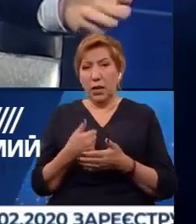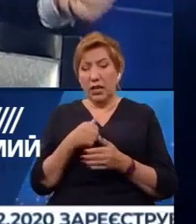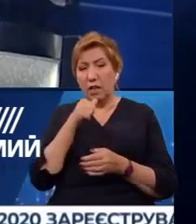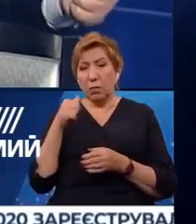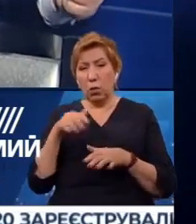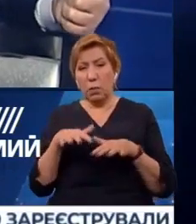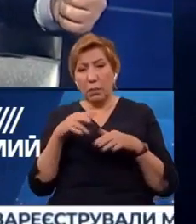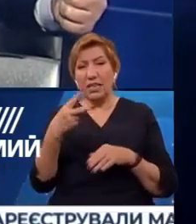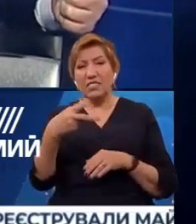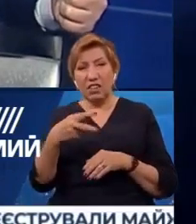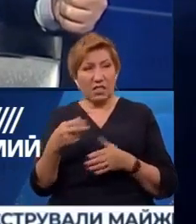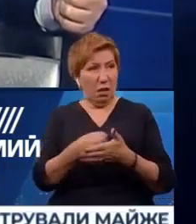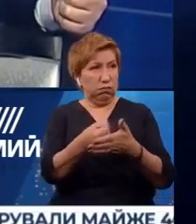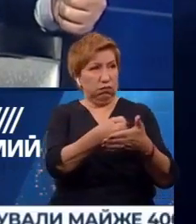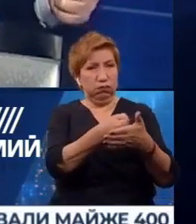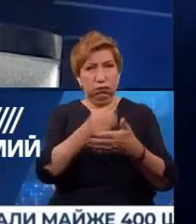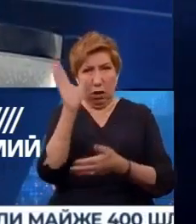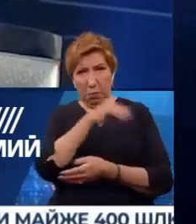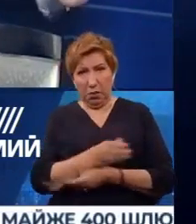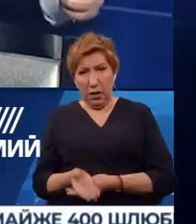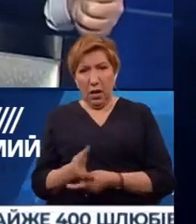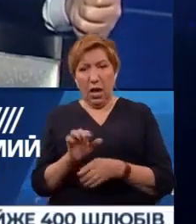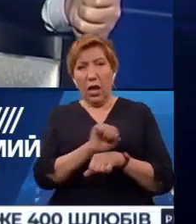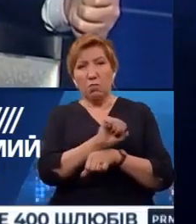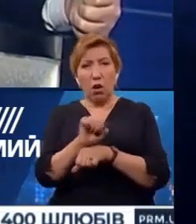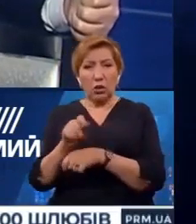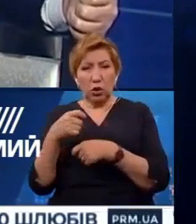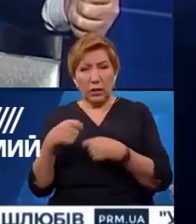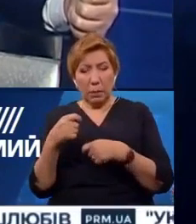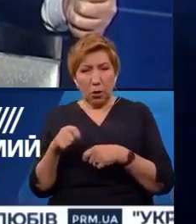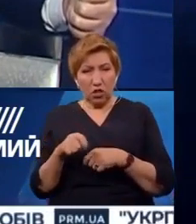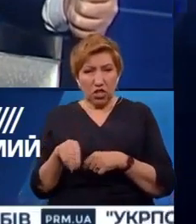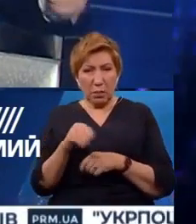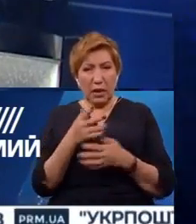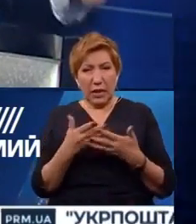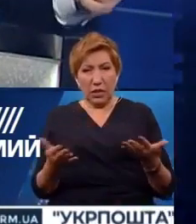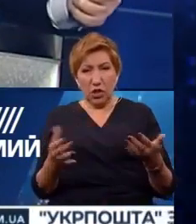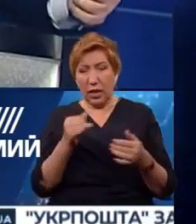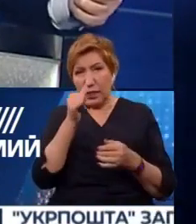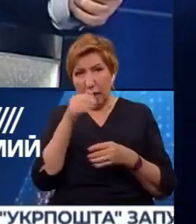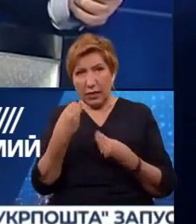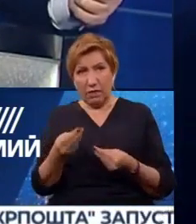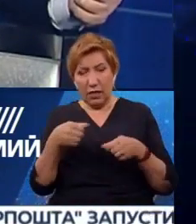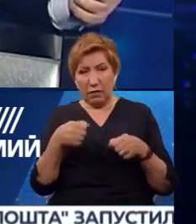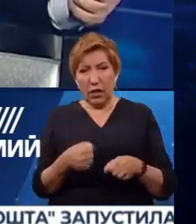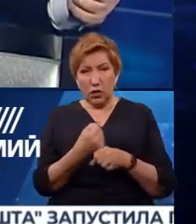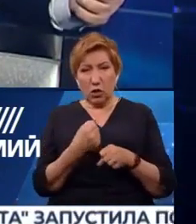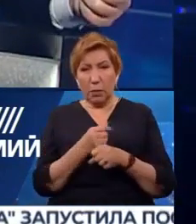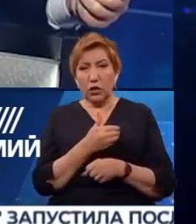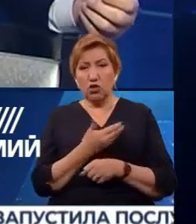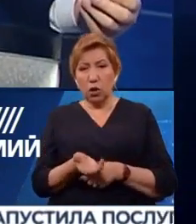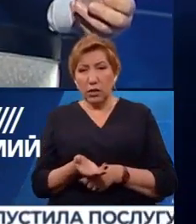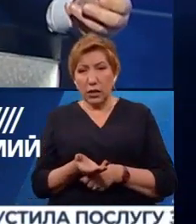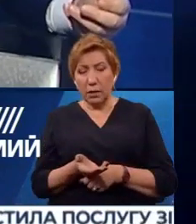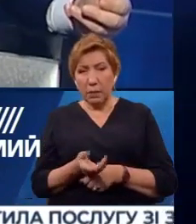минулому парламенті з 20 депутатами добивався. І мораторію на продаж земель, і усього іншого. І не давали владі зробити те, що вони хотіли.